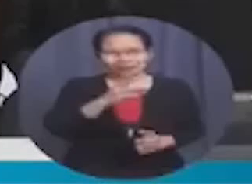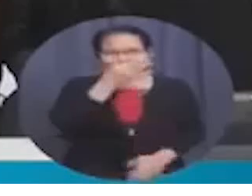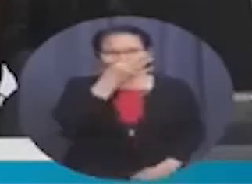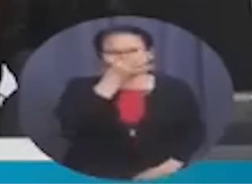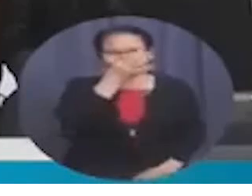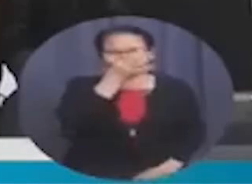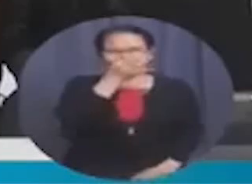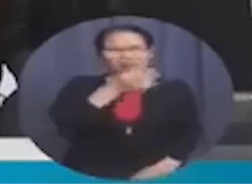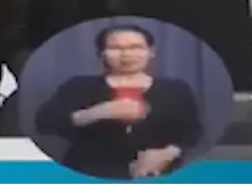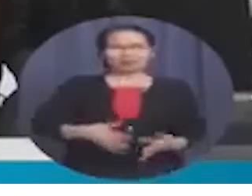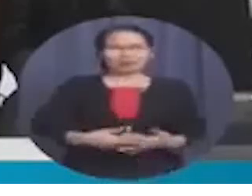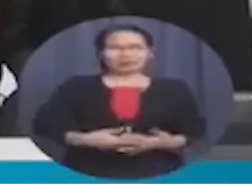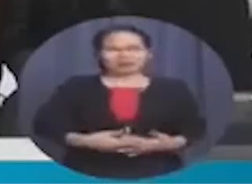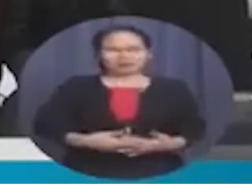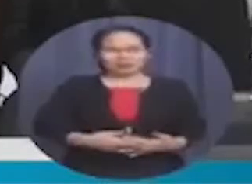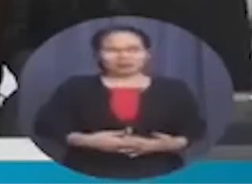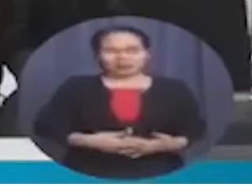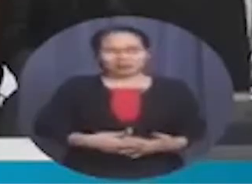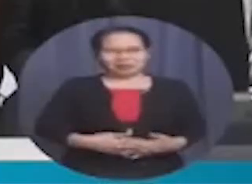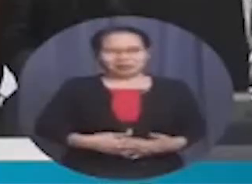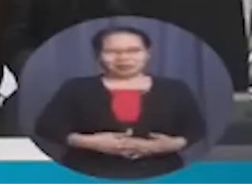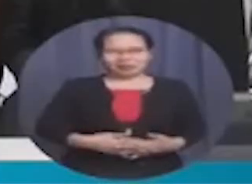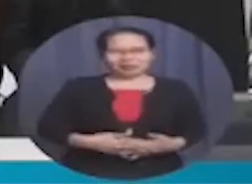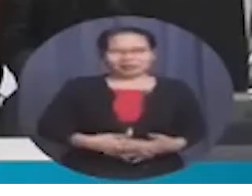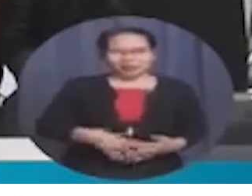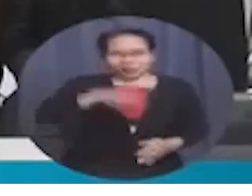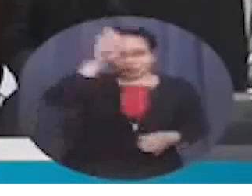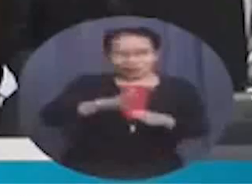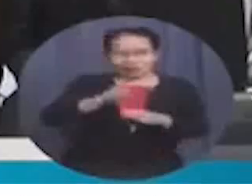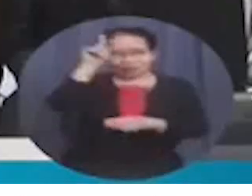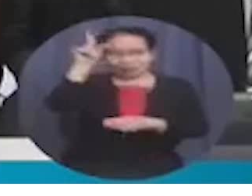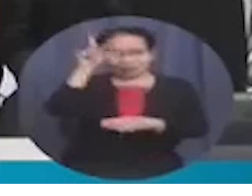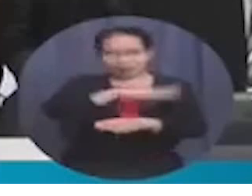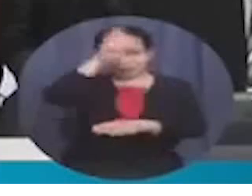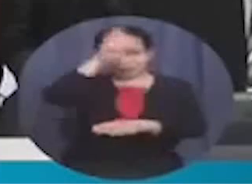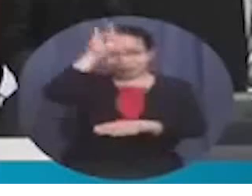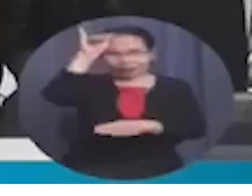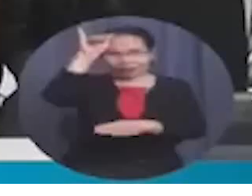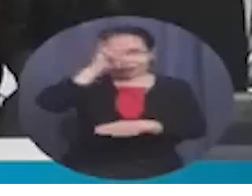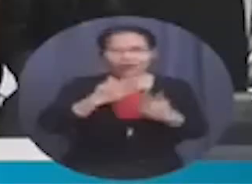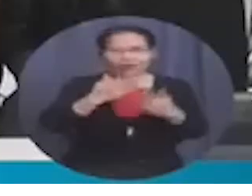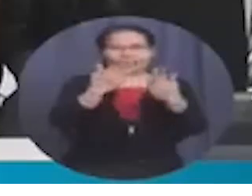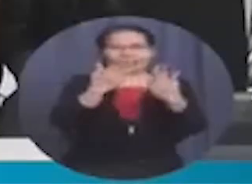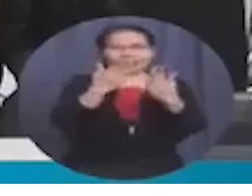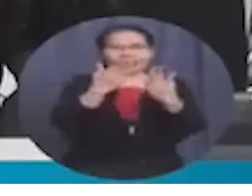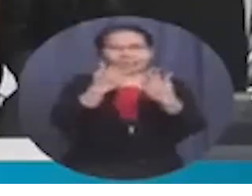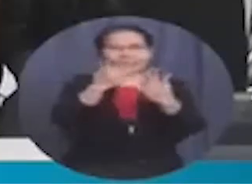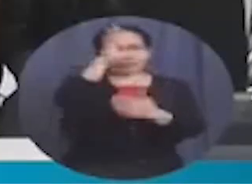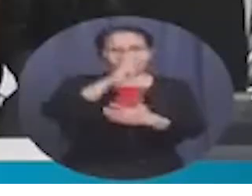Magandang gabi po, Brother Daniel, Brother Eli. Nagpapasalamat po ako at isa po ako sa napili